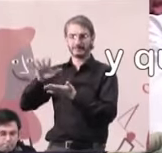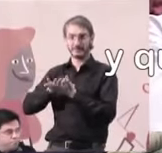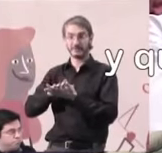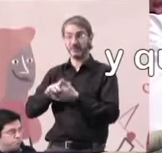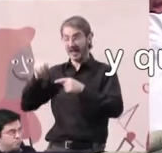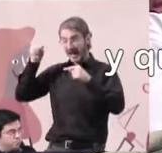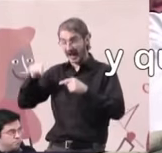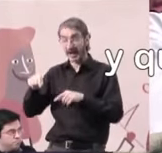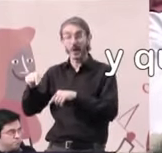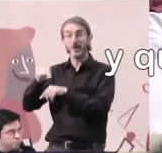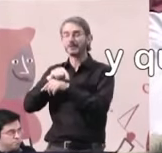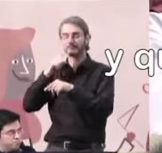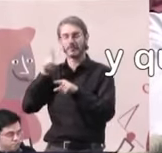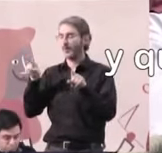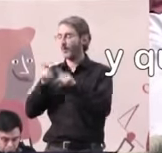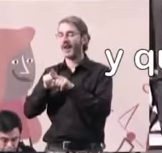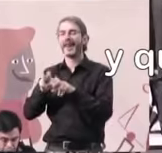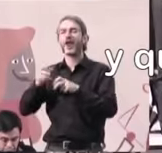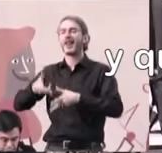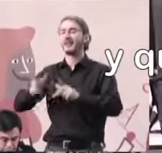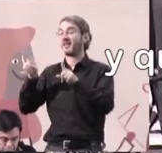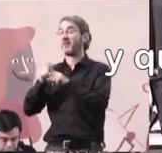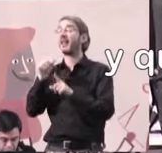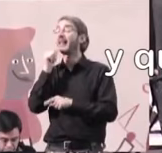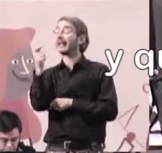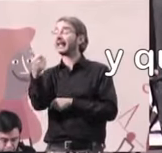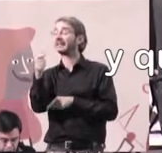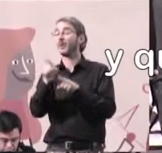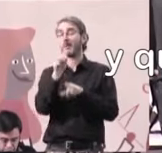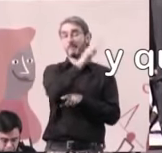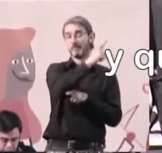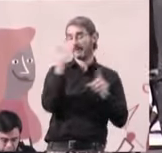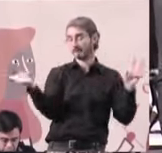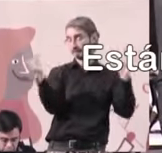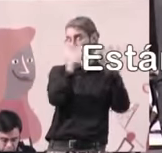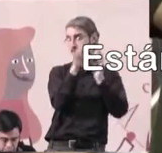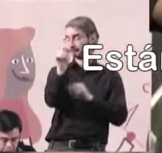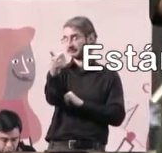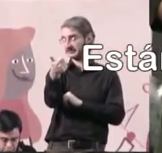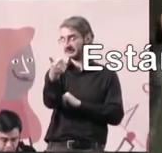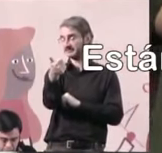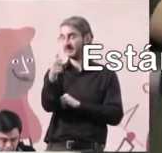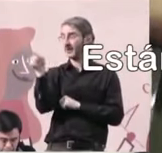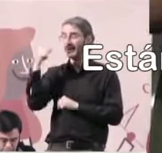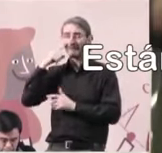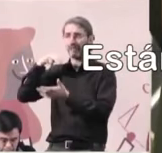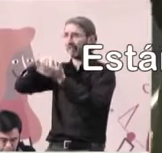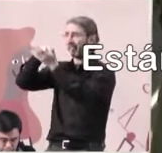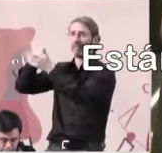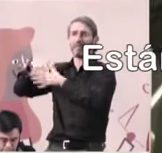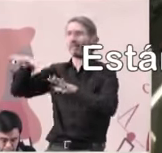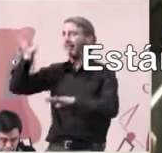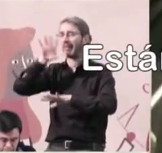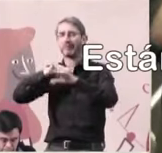acabat fent polítiques neoliberals iguals o quasi iguals que les del Partit Popular. Estan tan perduts i estan